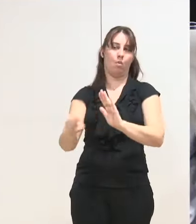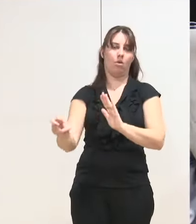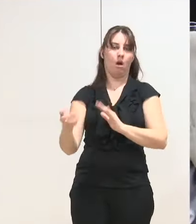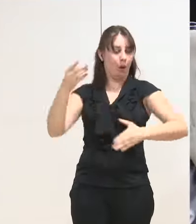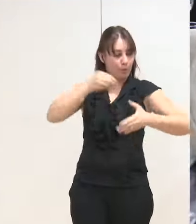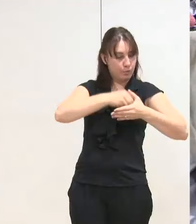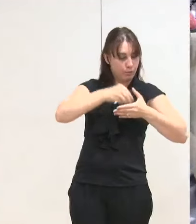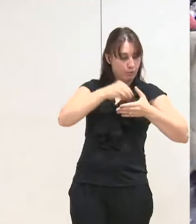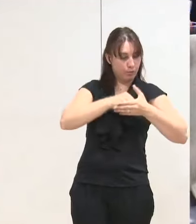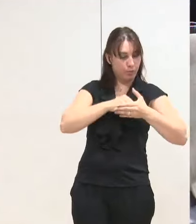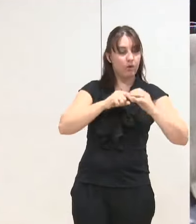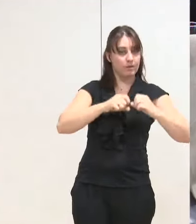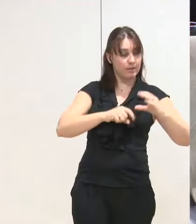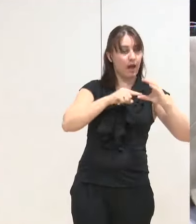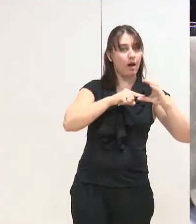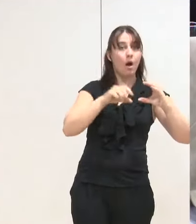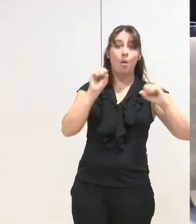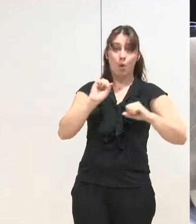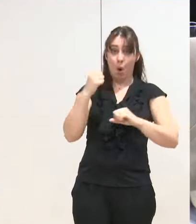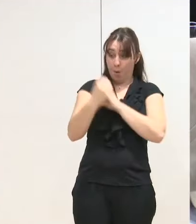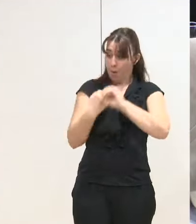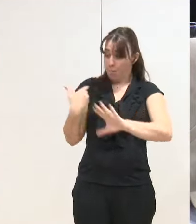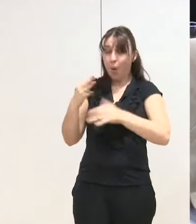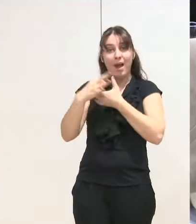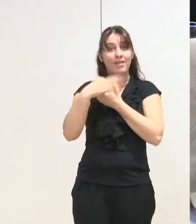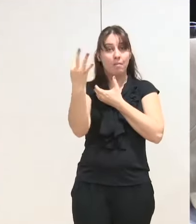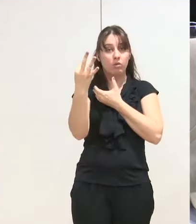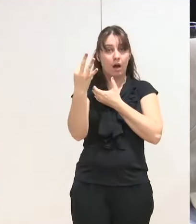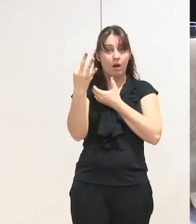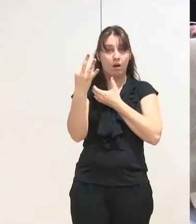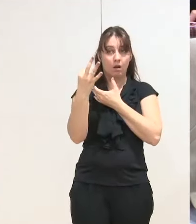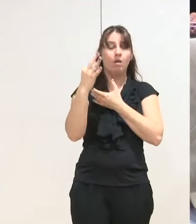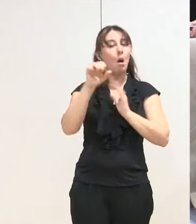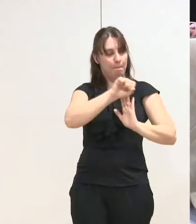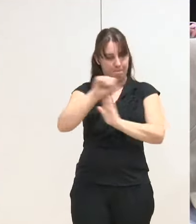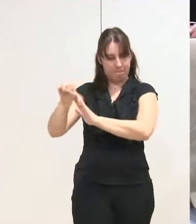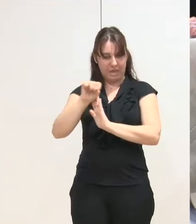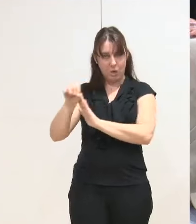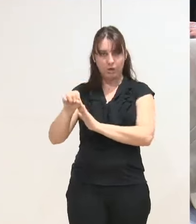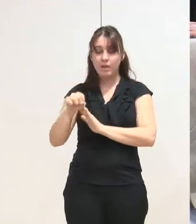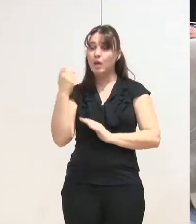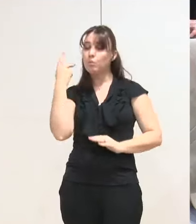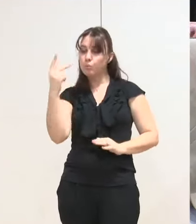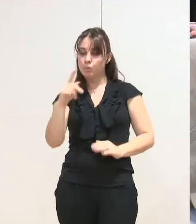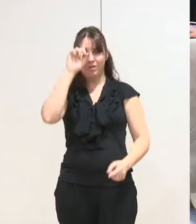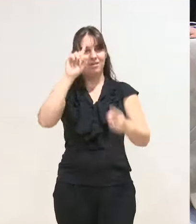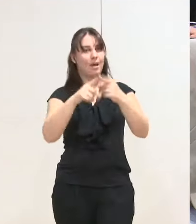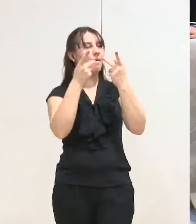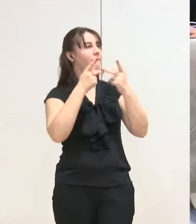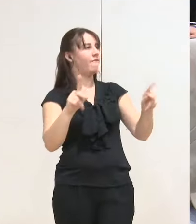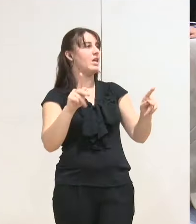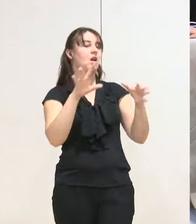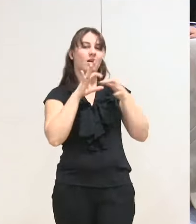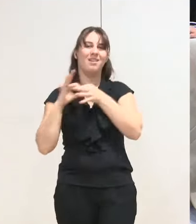ont permis de financer dès la première année du mandat les nouvelles priorités choisies par les Grenoblois pour une ville citoyenne